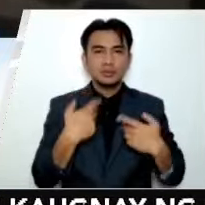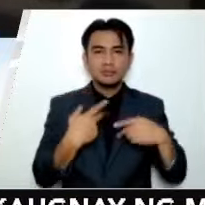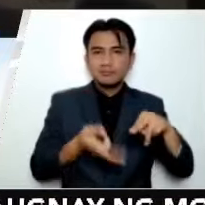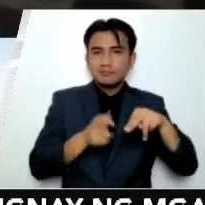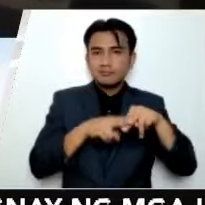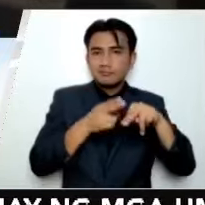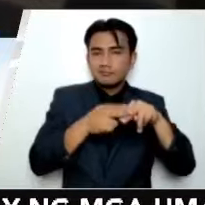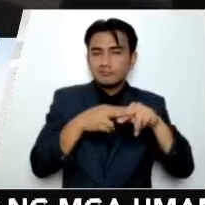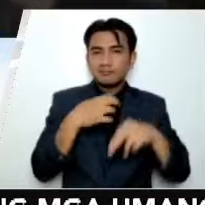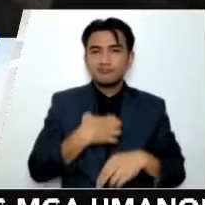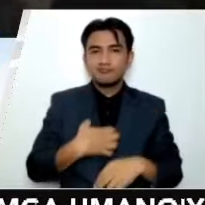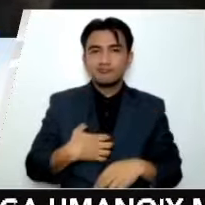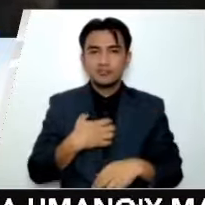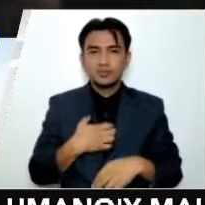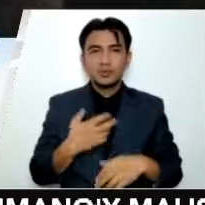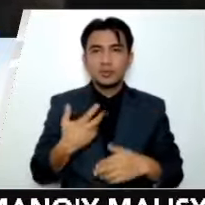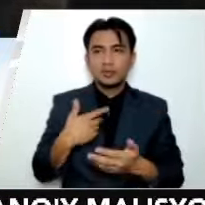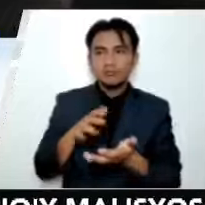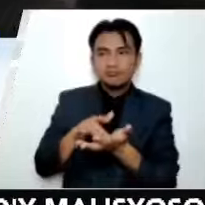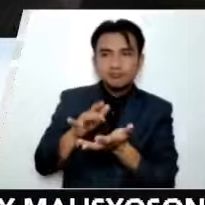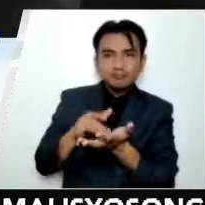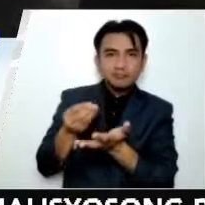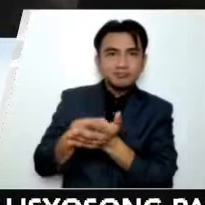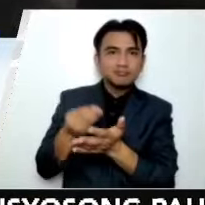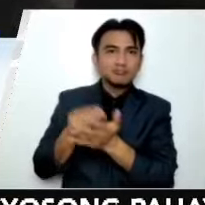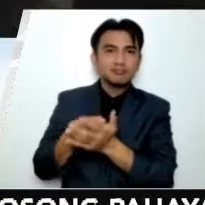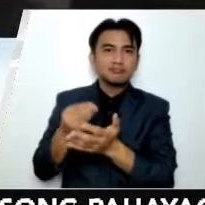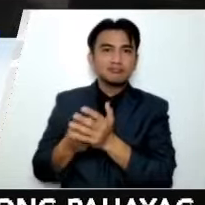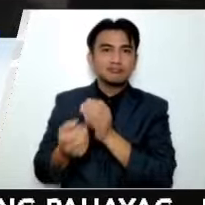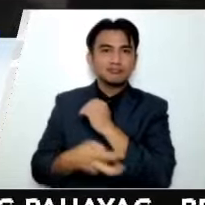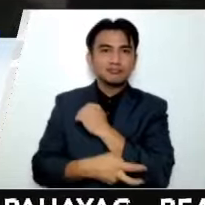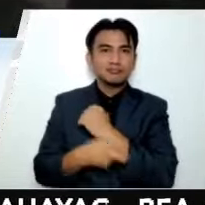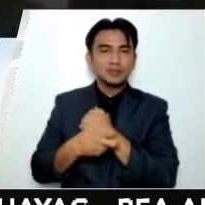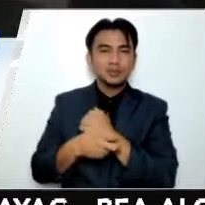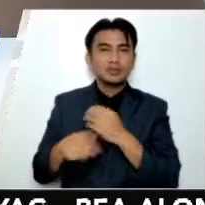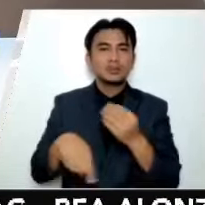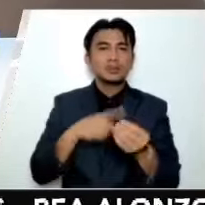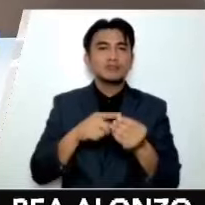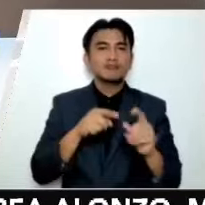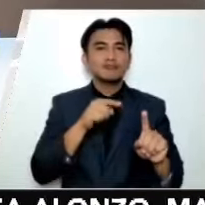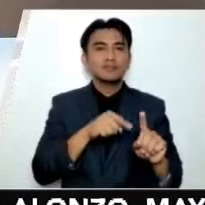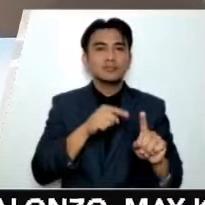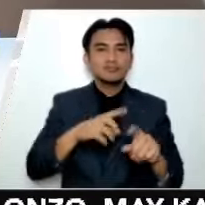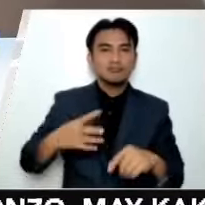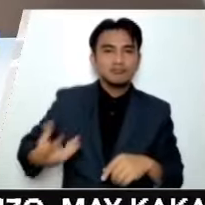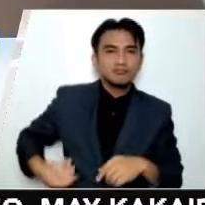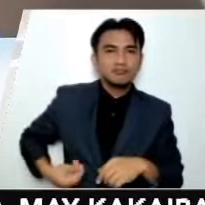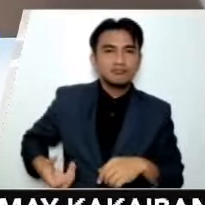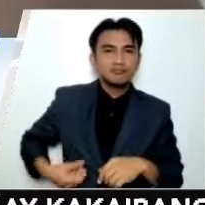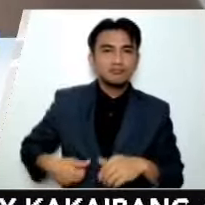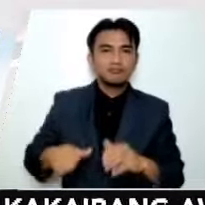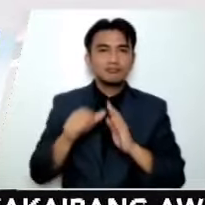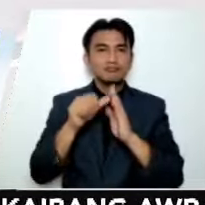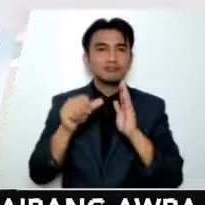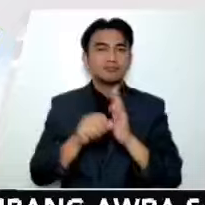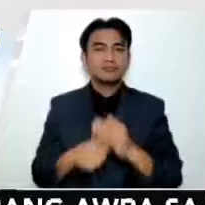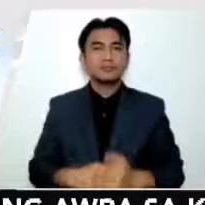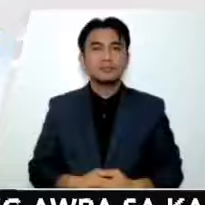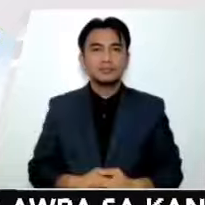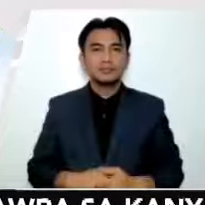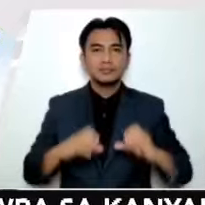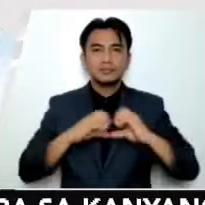robbery extortion at paglabag sa Anti-Graft and Corrupt Practices Act. Salima Refra, nagbabalita para sa